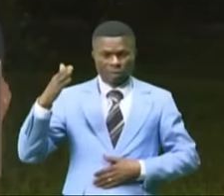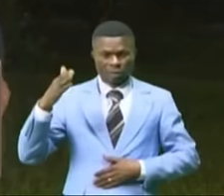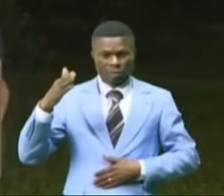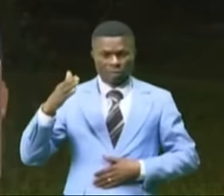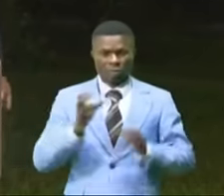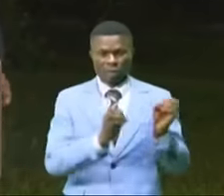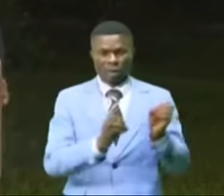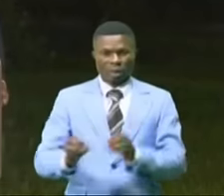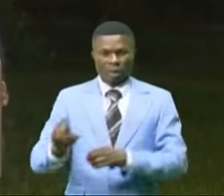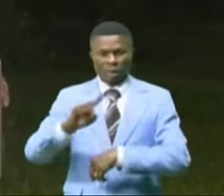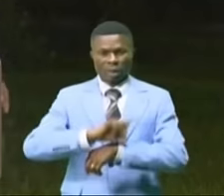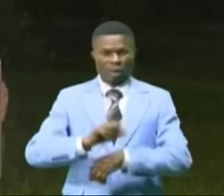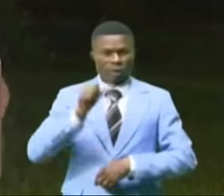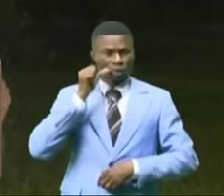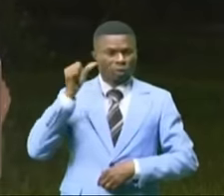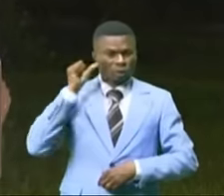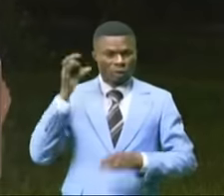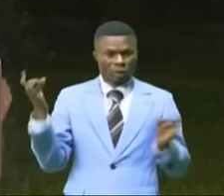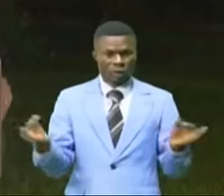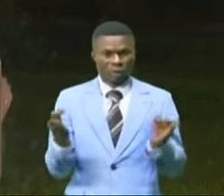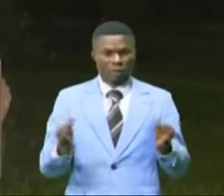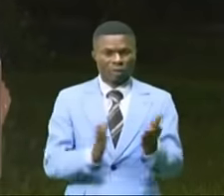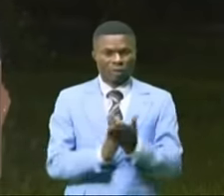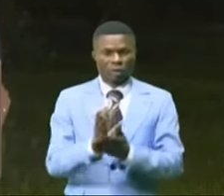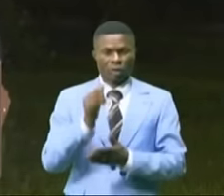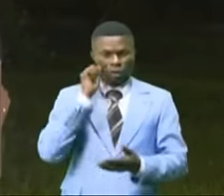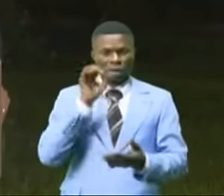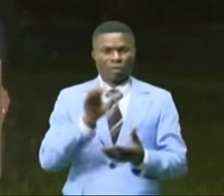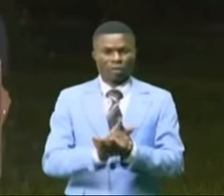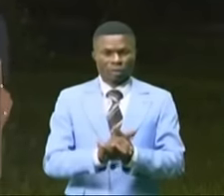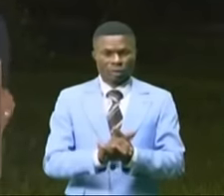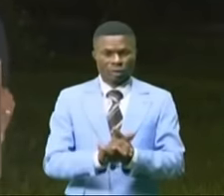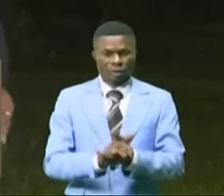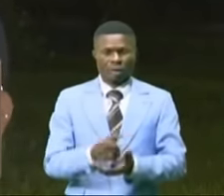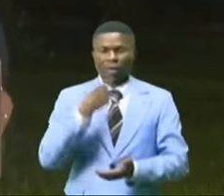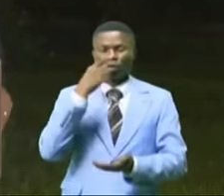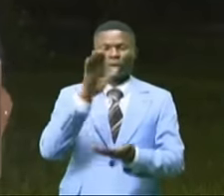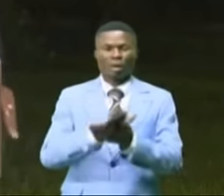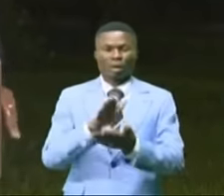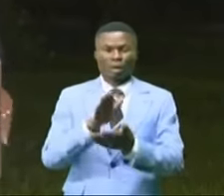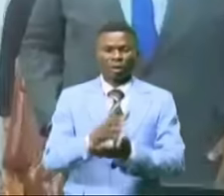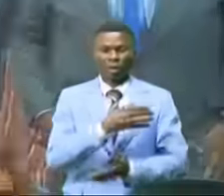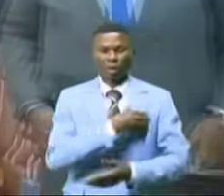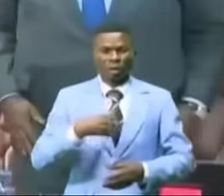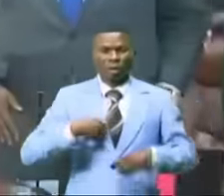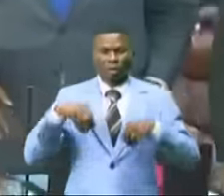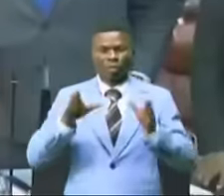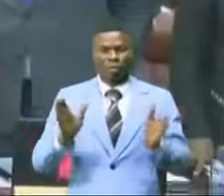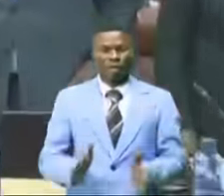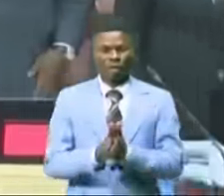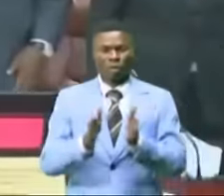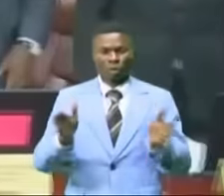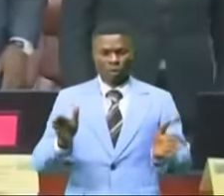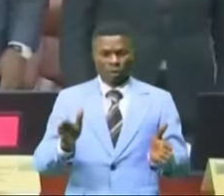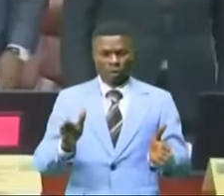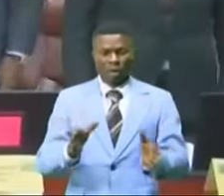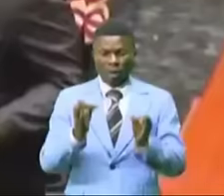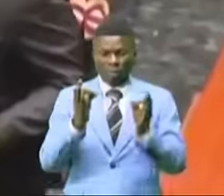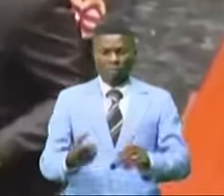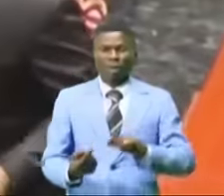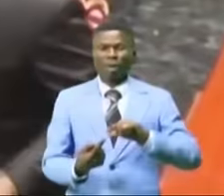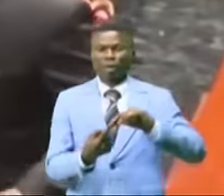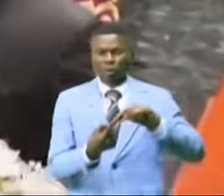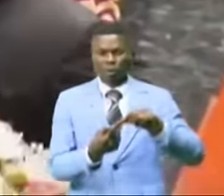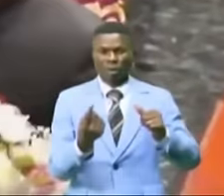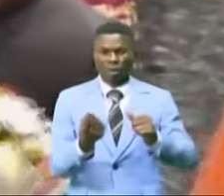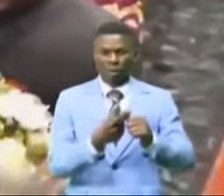tenu en ces jours des célébrations de droits des femmes à rendre hommage aux femmes congolaises en général, mais